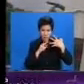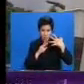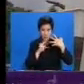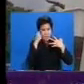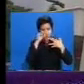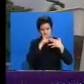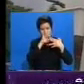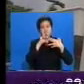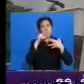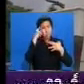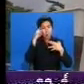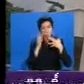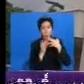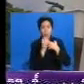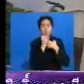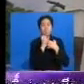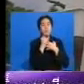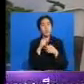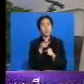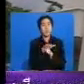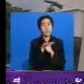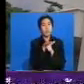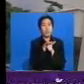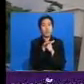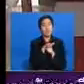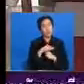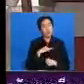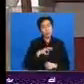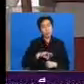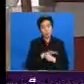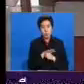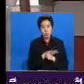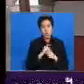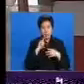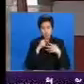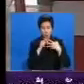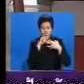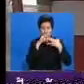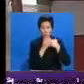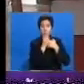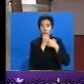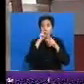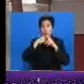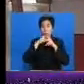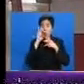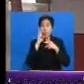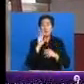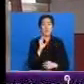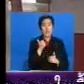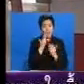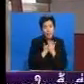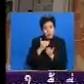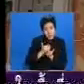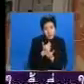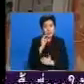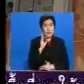ถือว่ายังอยู่ในระดับที่น่าพอใจครับภายใต้ภาวะเศรษฐกิจที่ตกต่ำโดย 6เดือนแรกเนี่ยนะฮะทำรายได้รวมนะครับ 7390ล้านบาท